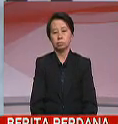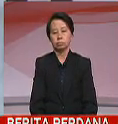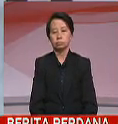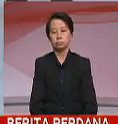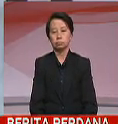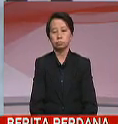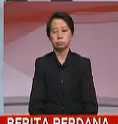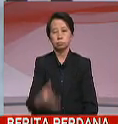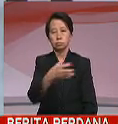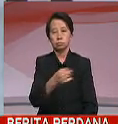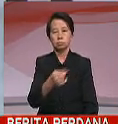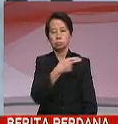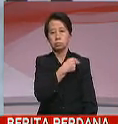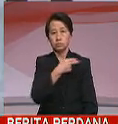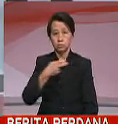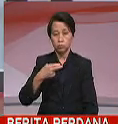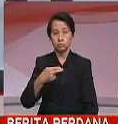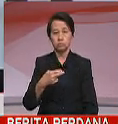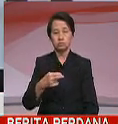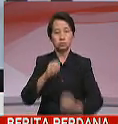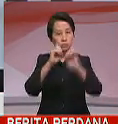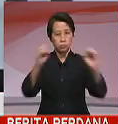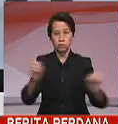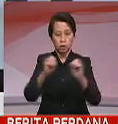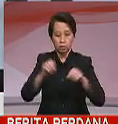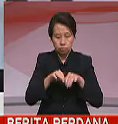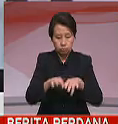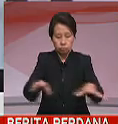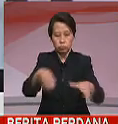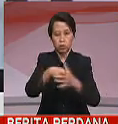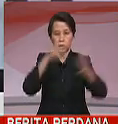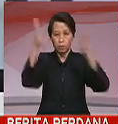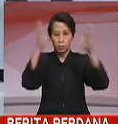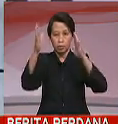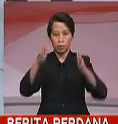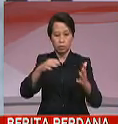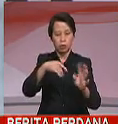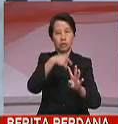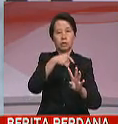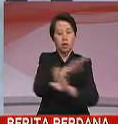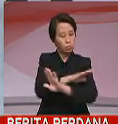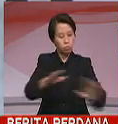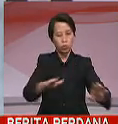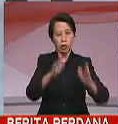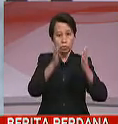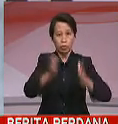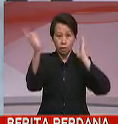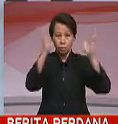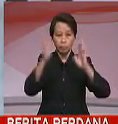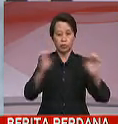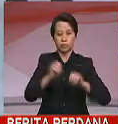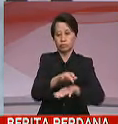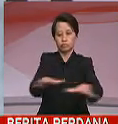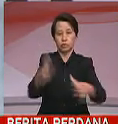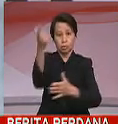Australia dan juga Indonesia. Tiada kes penularan di dalam negara di kalangan bukan warga negara dilaporkan